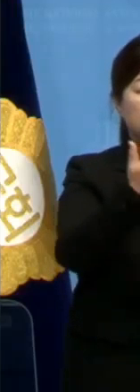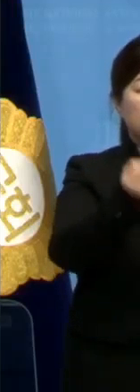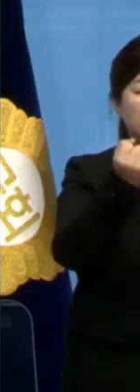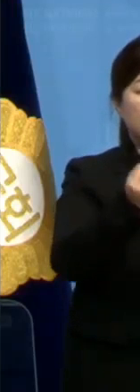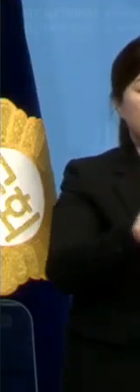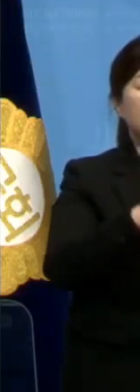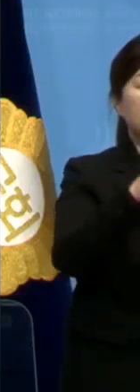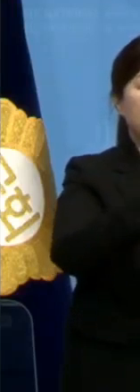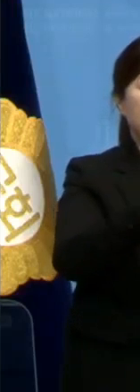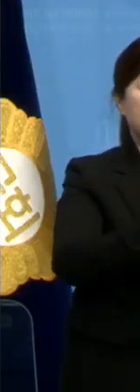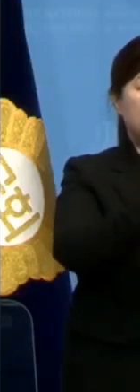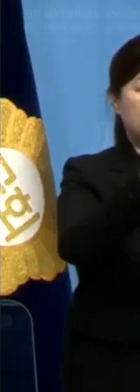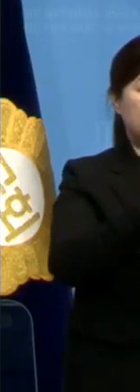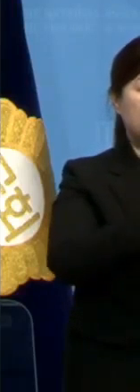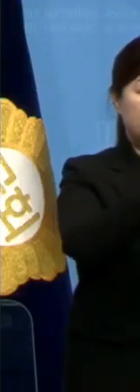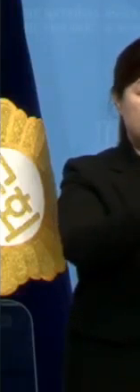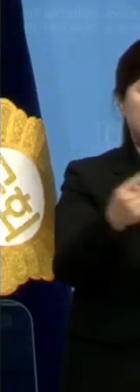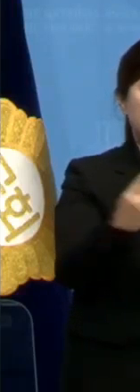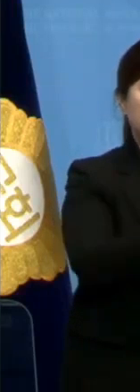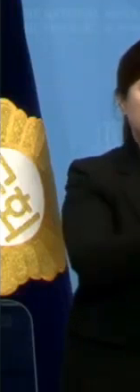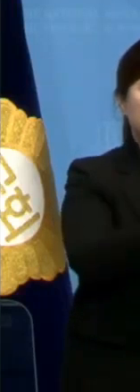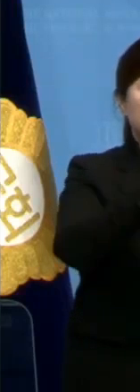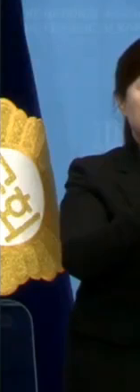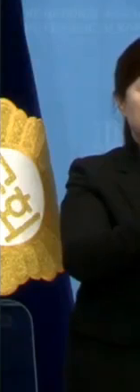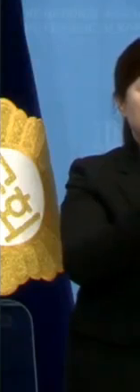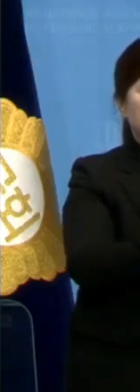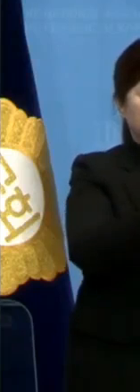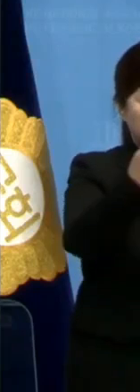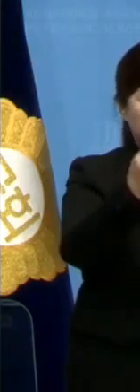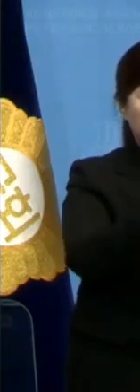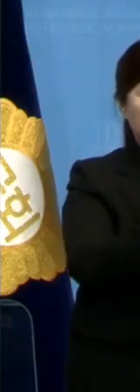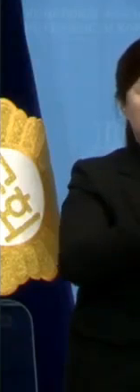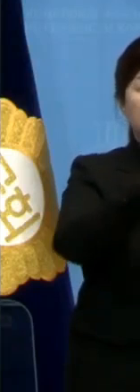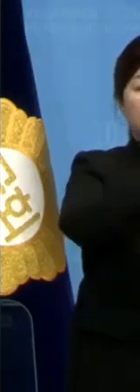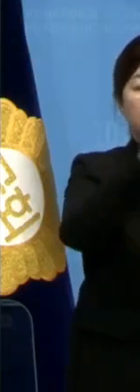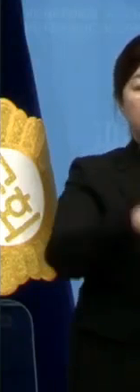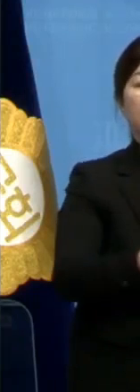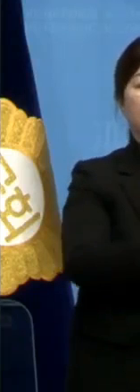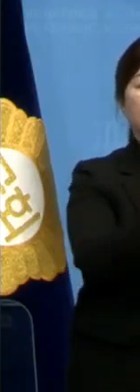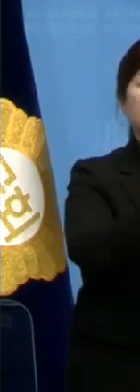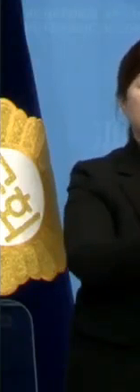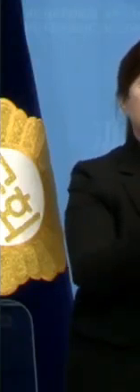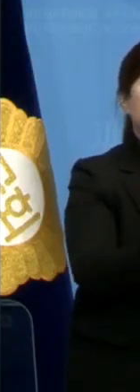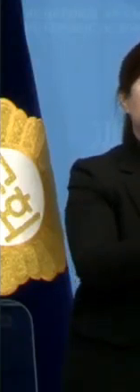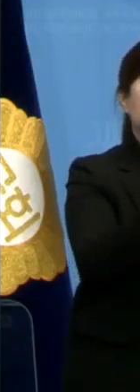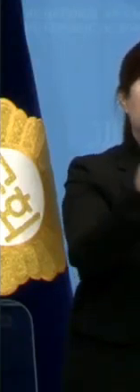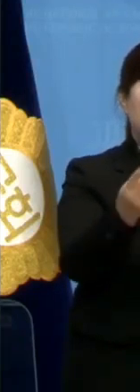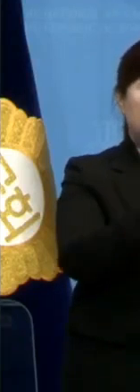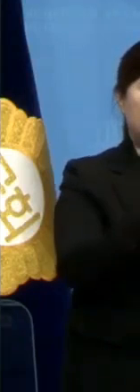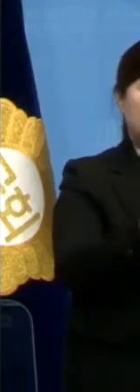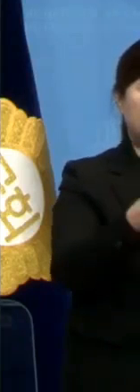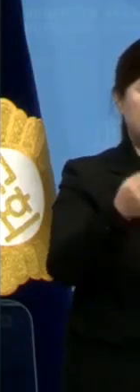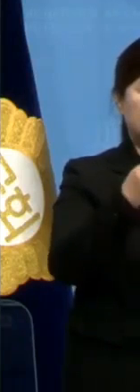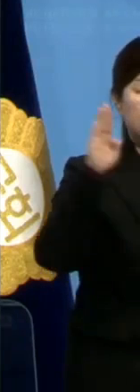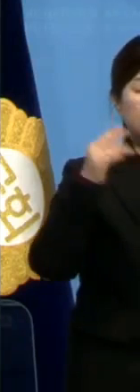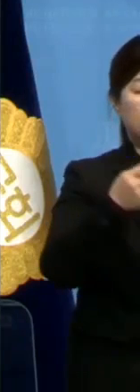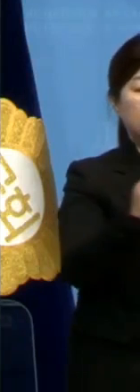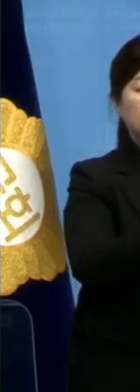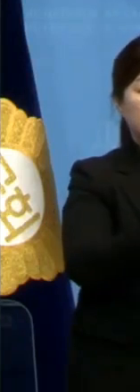생활치료시설로 신속하게 전원조치될 수 있도록 이러한 시스템을 구축하고 이동형 음압기 등 의료기기